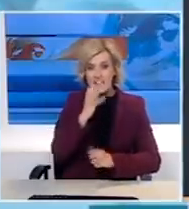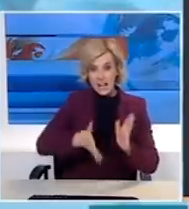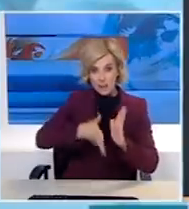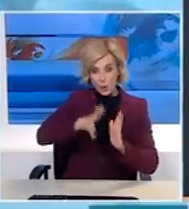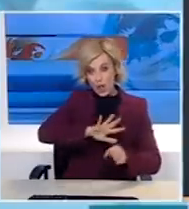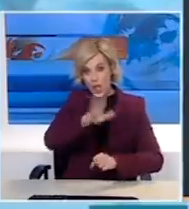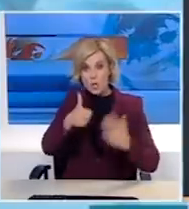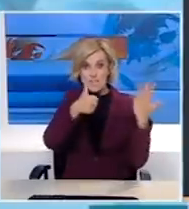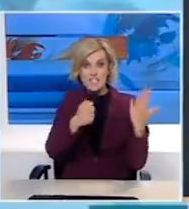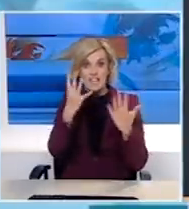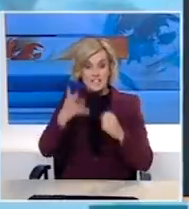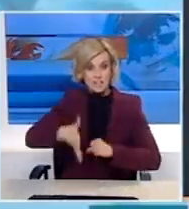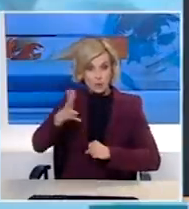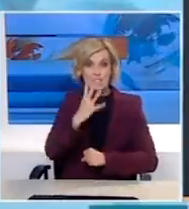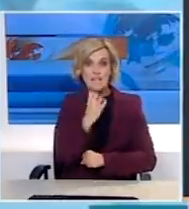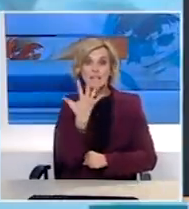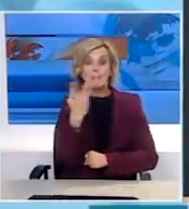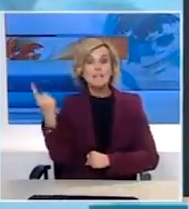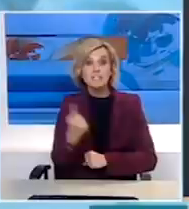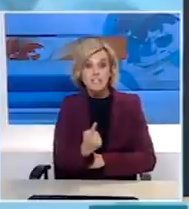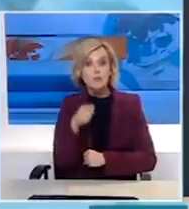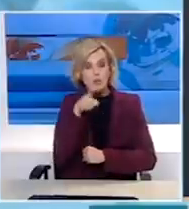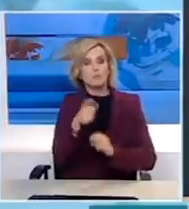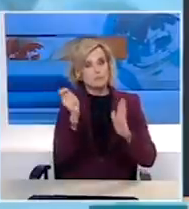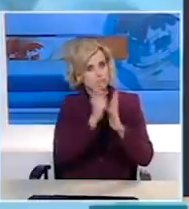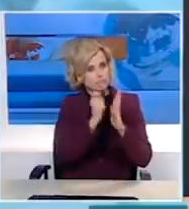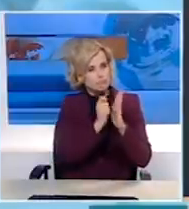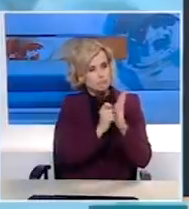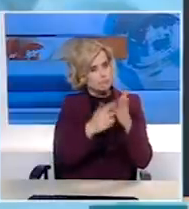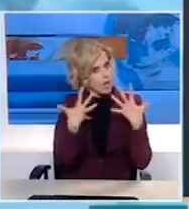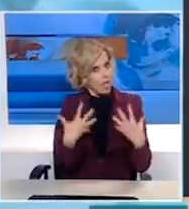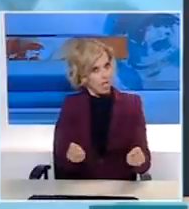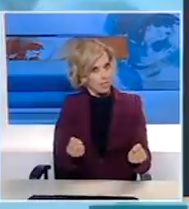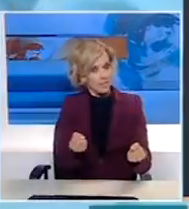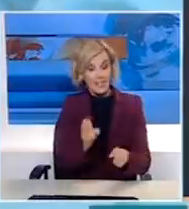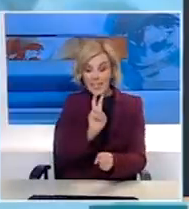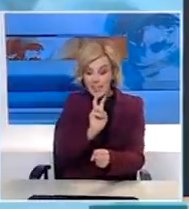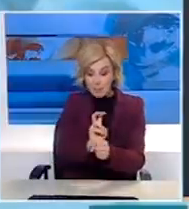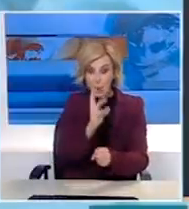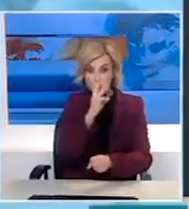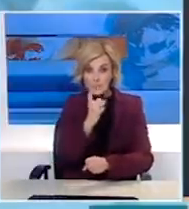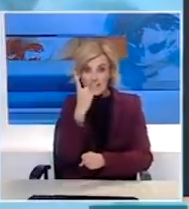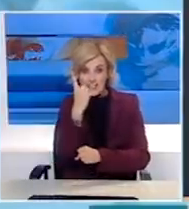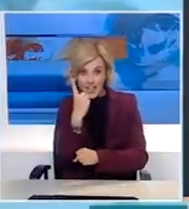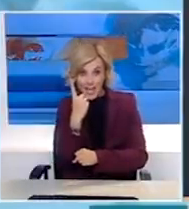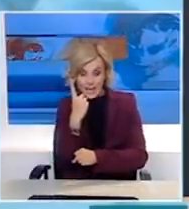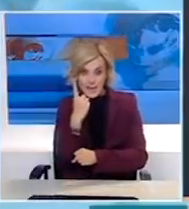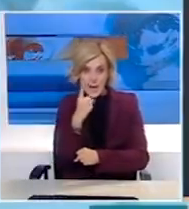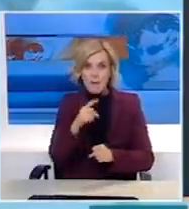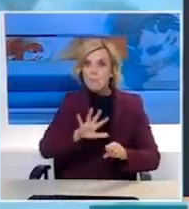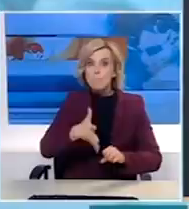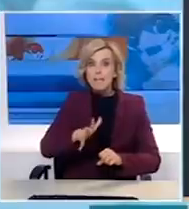ετών, το 45% της νόσου έχει καταγραφεί. Ενώ ένα 31% της νόσου έχει καταγραφεί σε